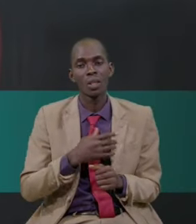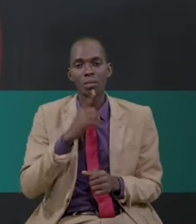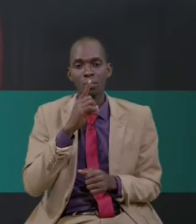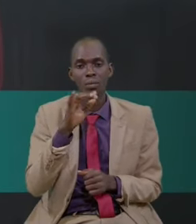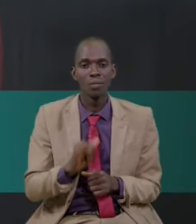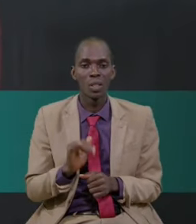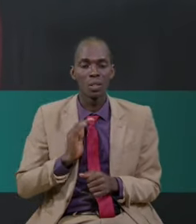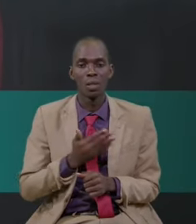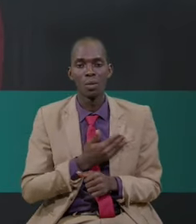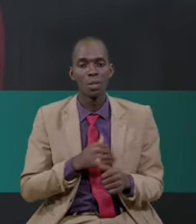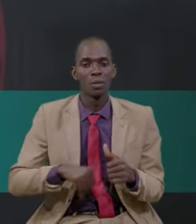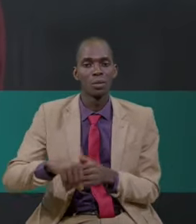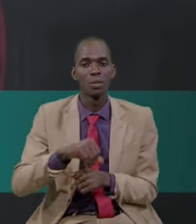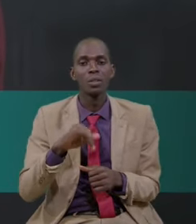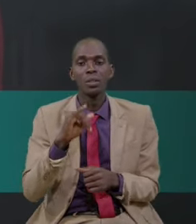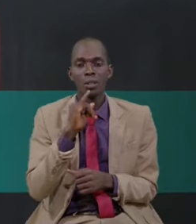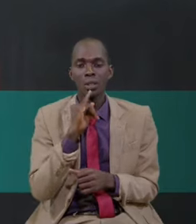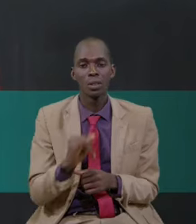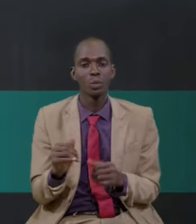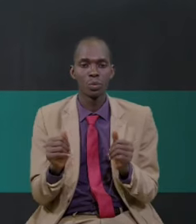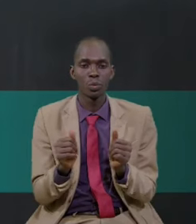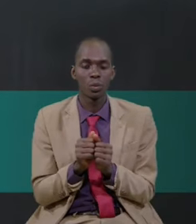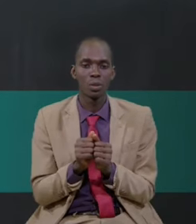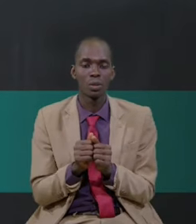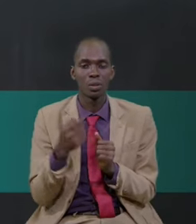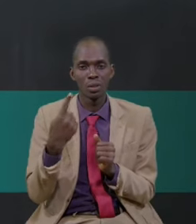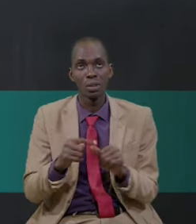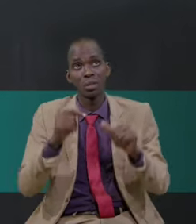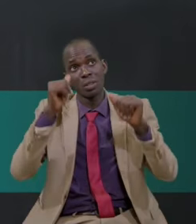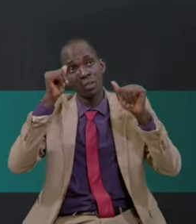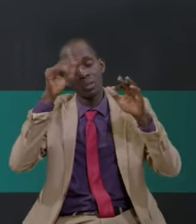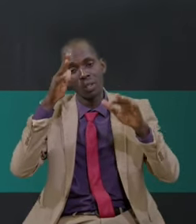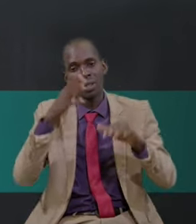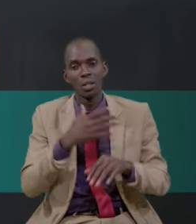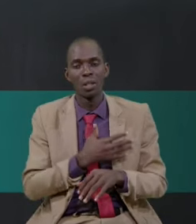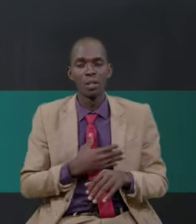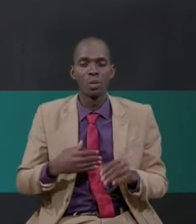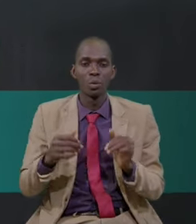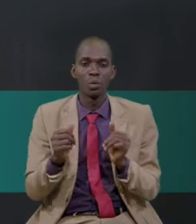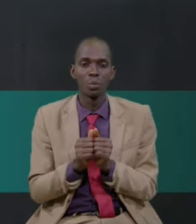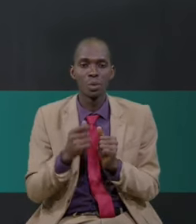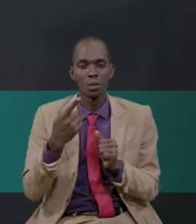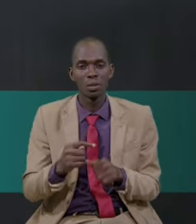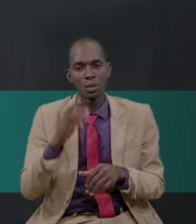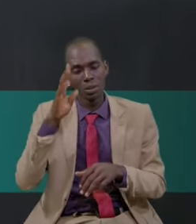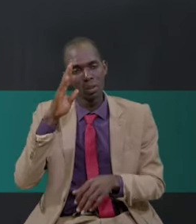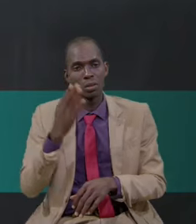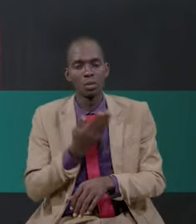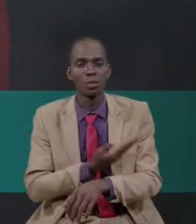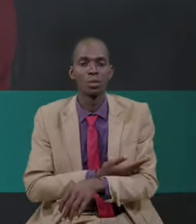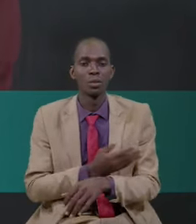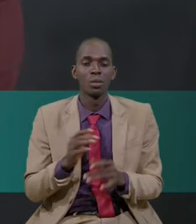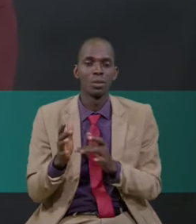Notre communion, 1 Jean 1, 3, notre communion est avec le Père et avec son Fils,